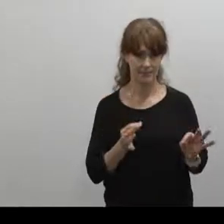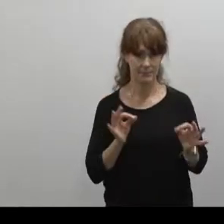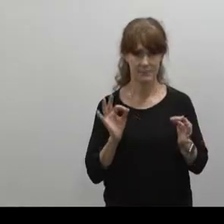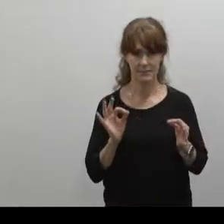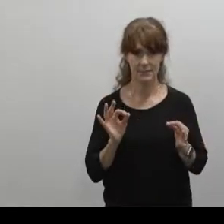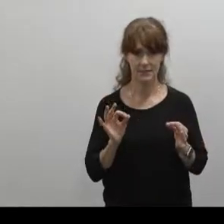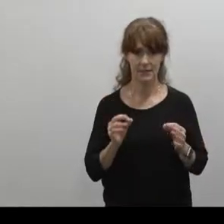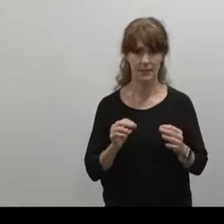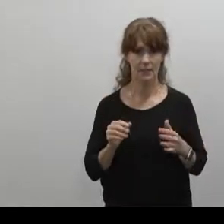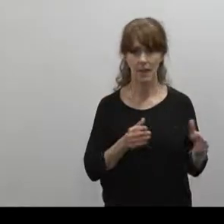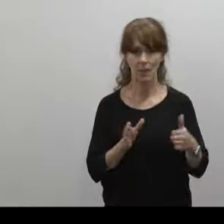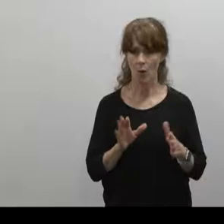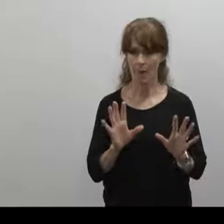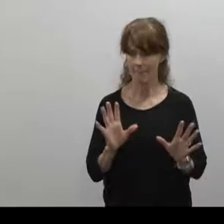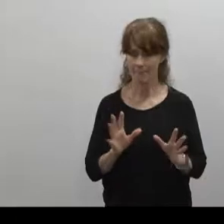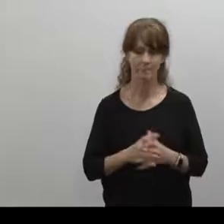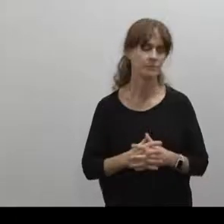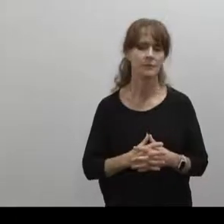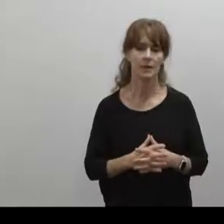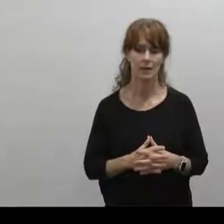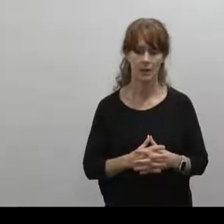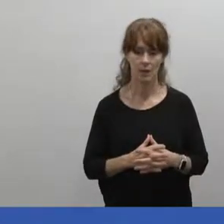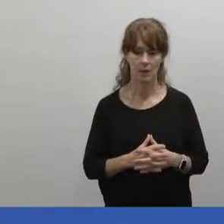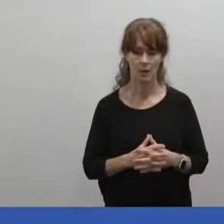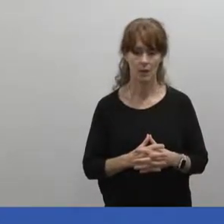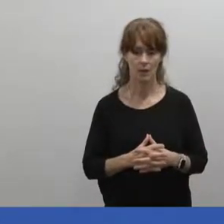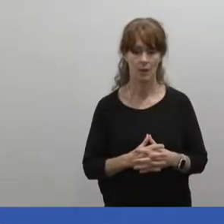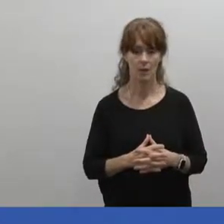Đói bàn lực bằng hành trua trua.